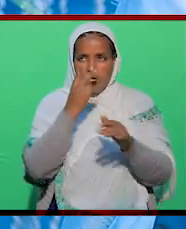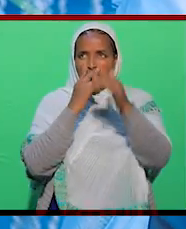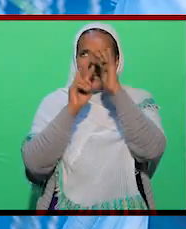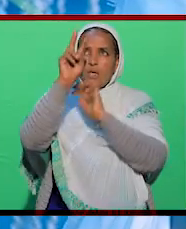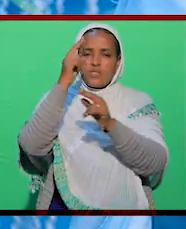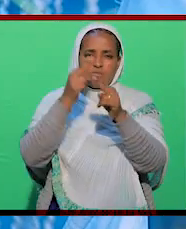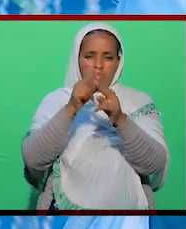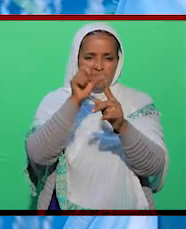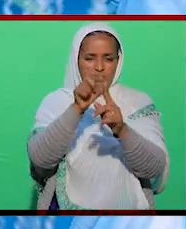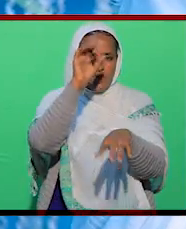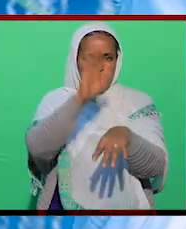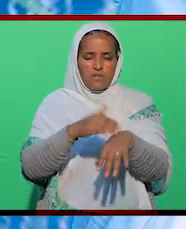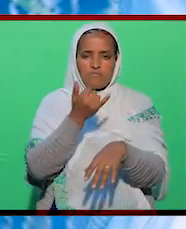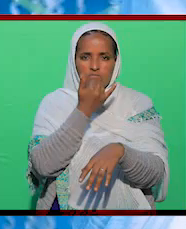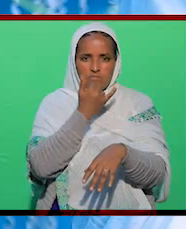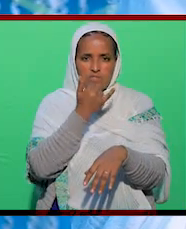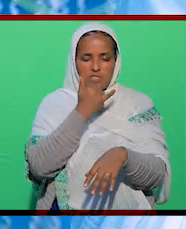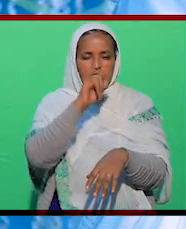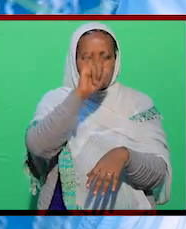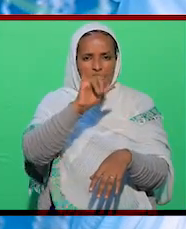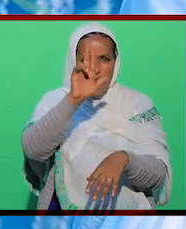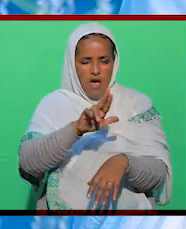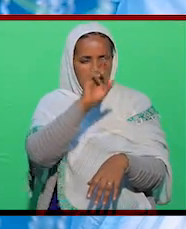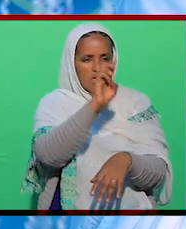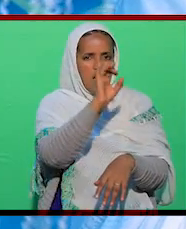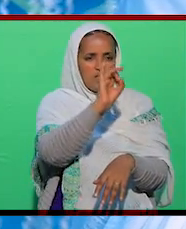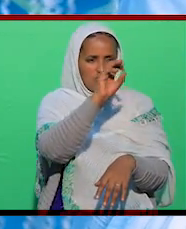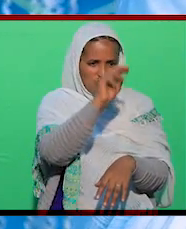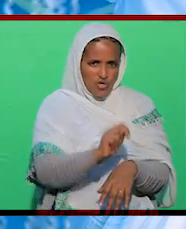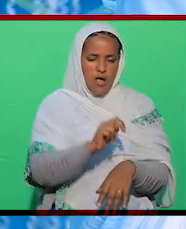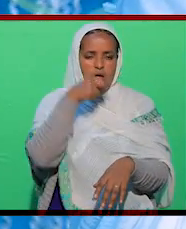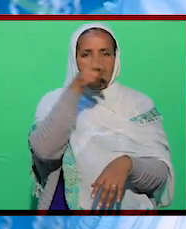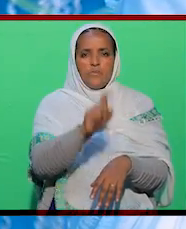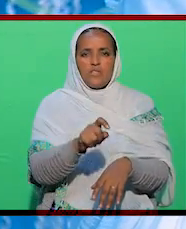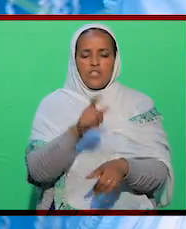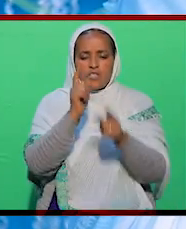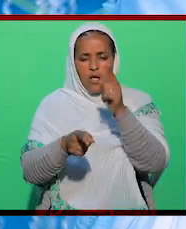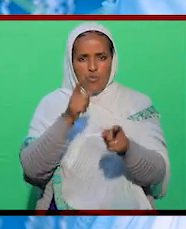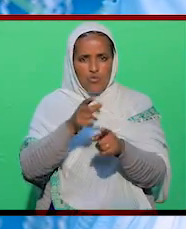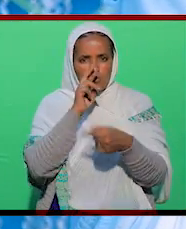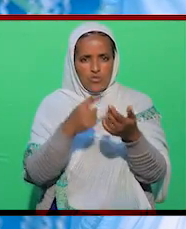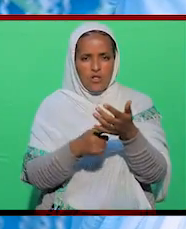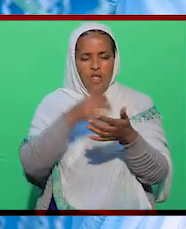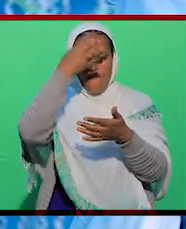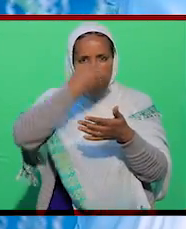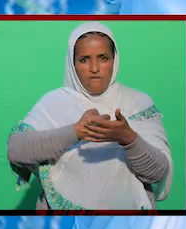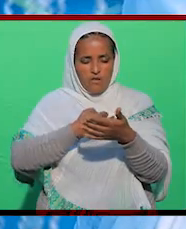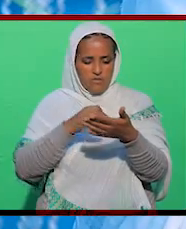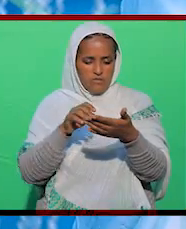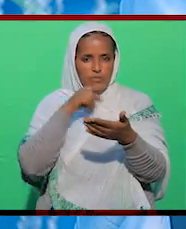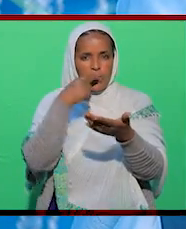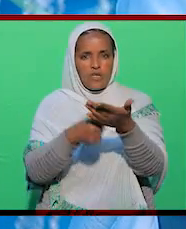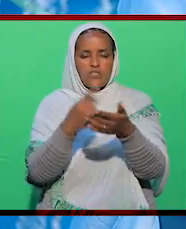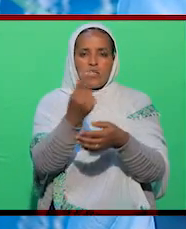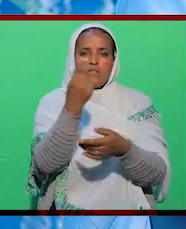ጠንቋዮች ናቸው እነዚህ ነቢያትን ብለን መጥራት የለብንም እነዚህ ባለዛሮች ቃልቾች ነው መባል ያለባቸው ጠንቋዮች ናቸው